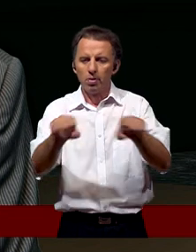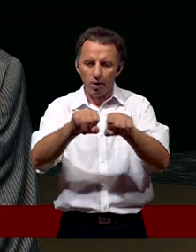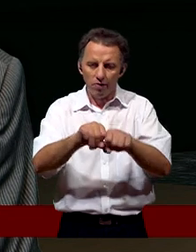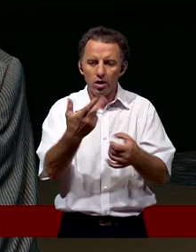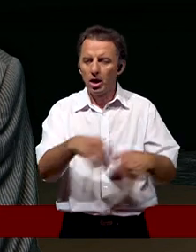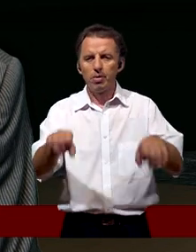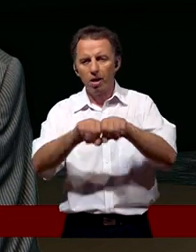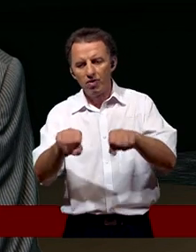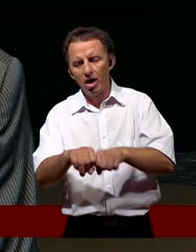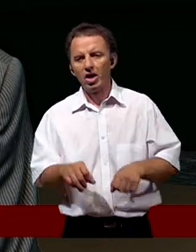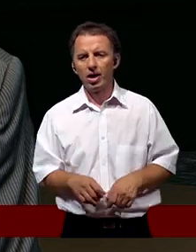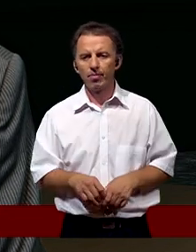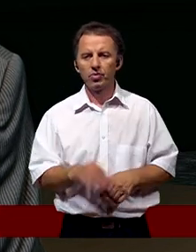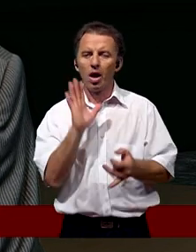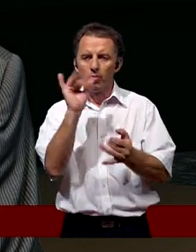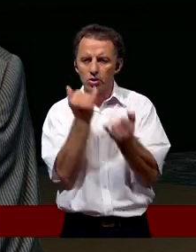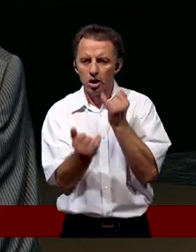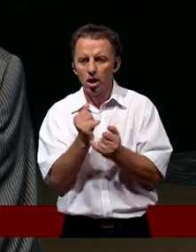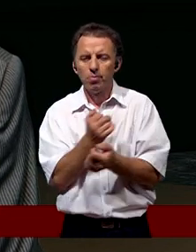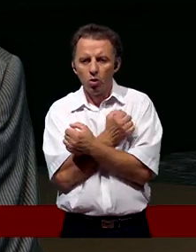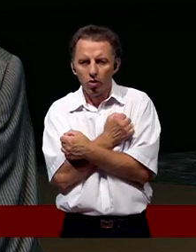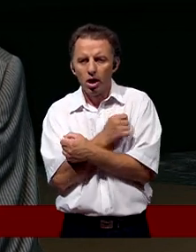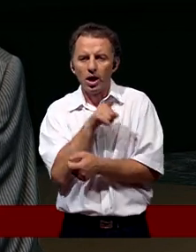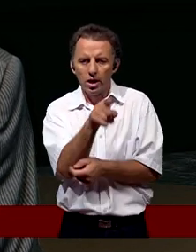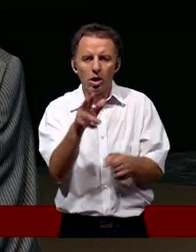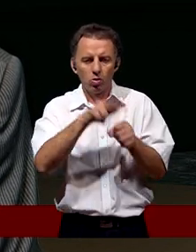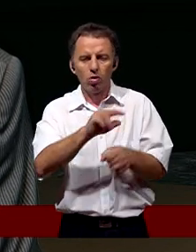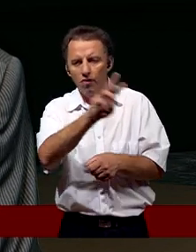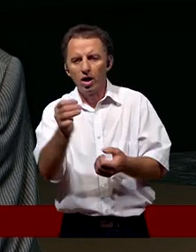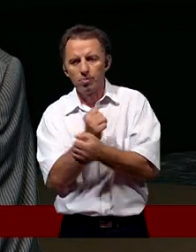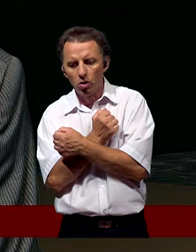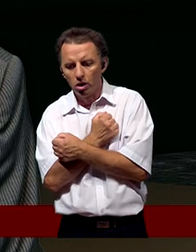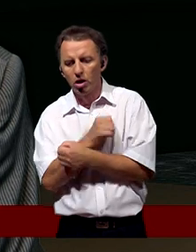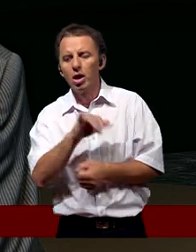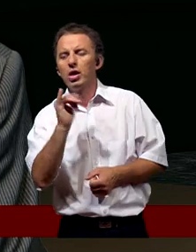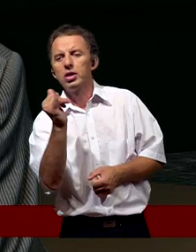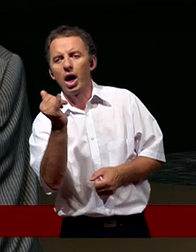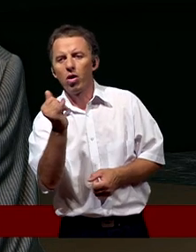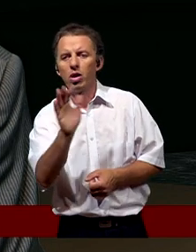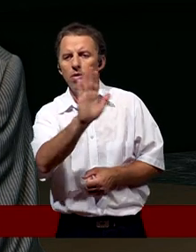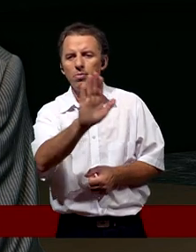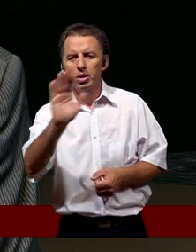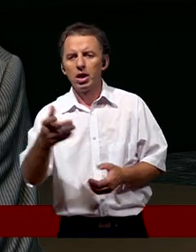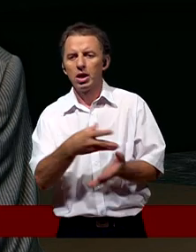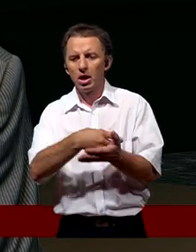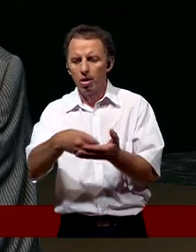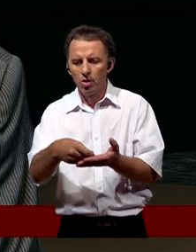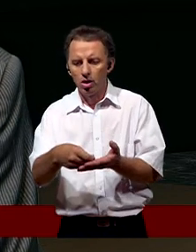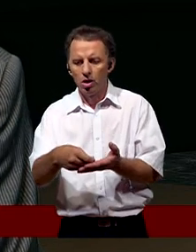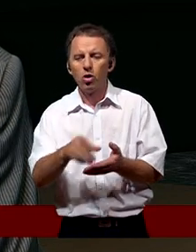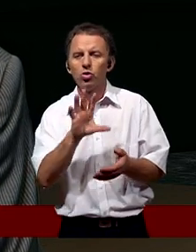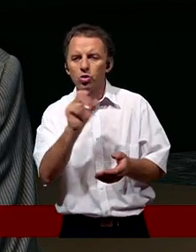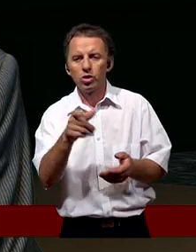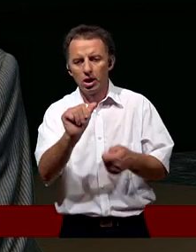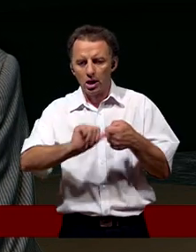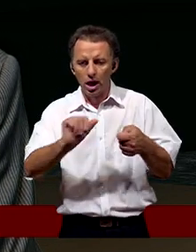sprawiedliwych i niesprawiedliwych. Bo jeśli byście miłowali tylko tych, którzy was miłują, jakąż macie zapłatę? Czyż